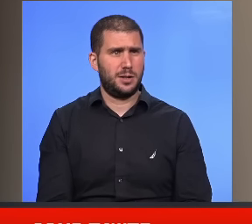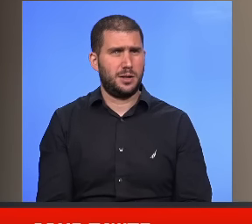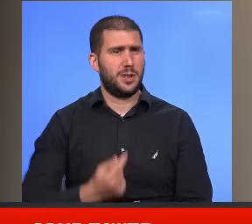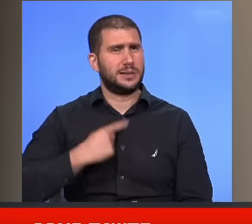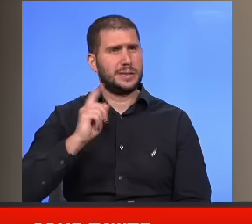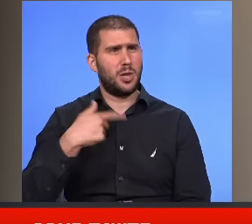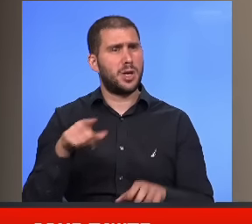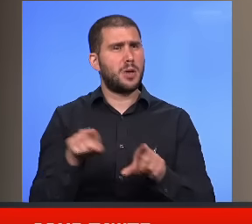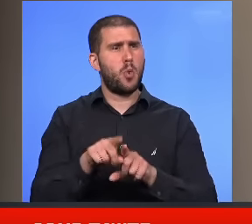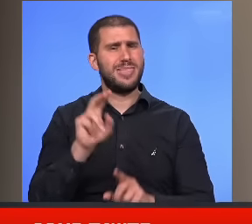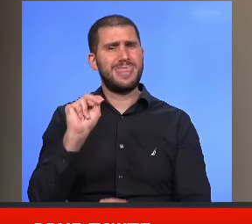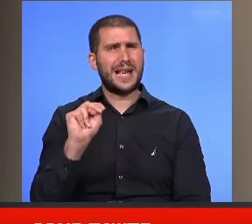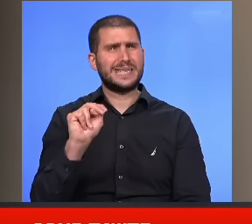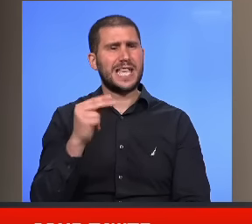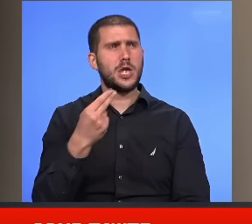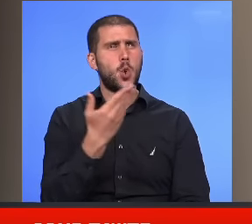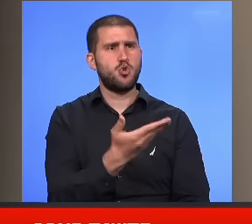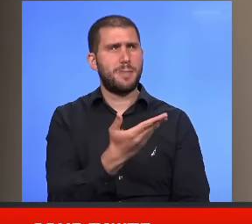It should be like Nagasaki and